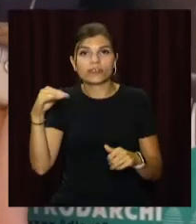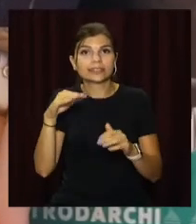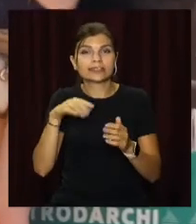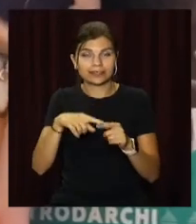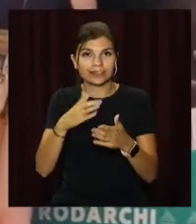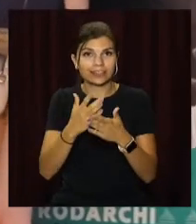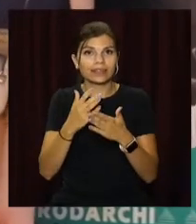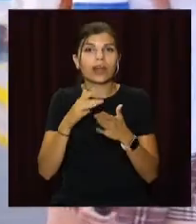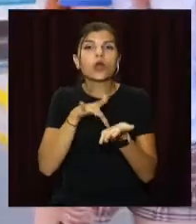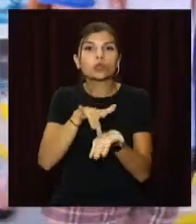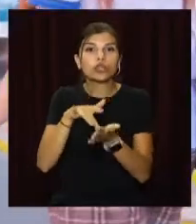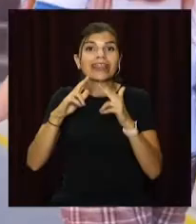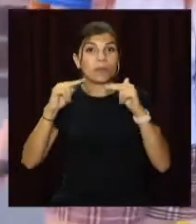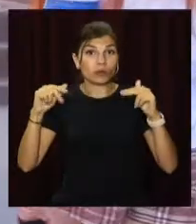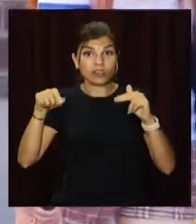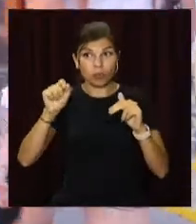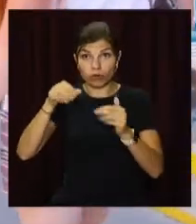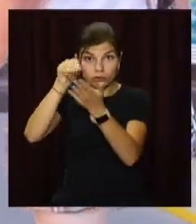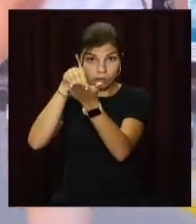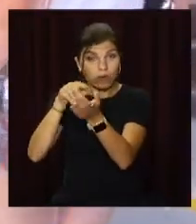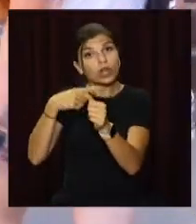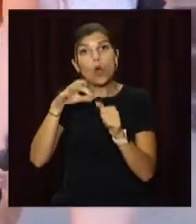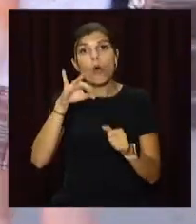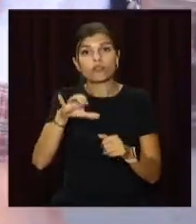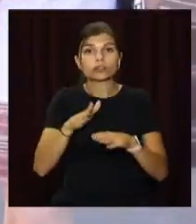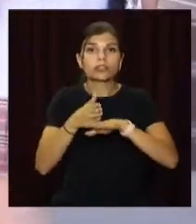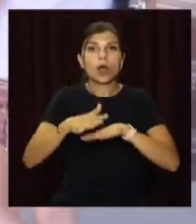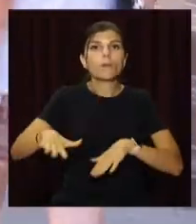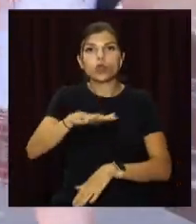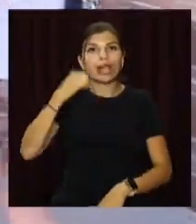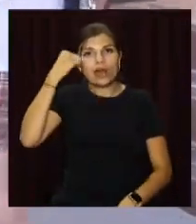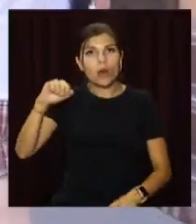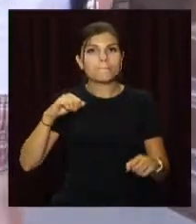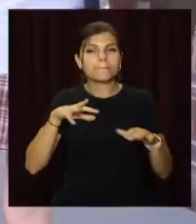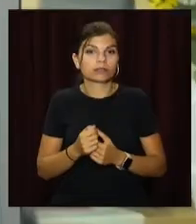сторінці Дніпровського туристичного центру або ж прийти до офісу на площі Героїв Майдану.